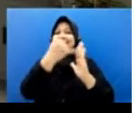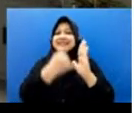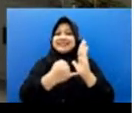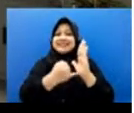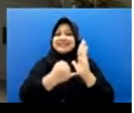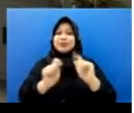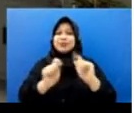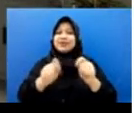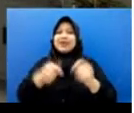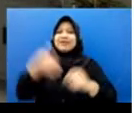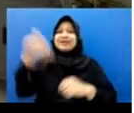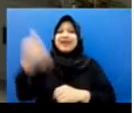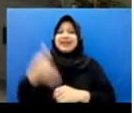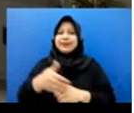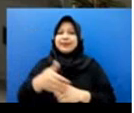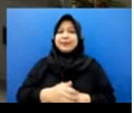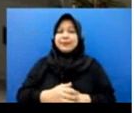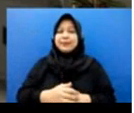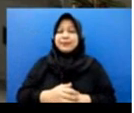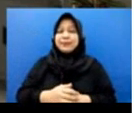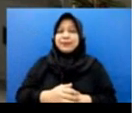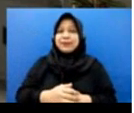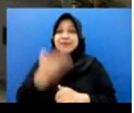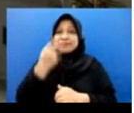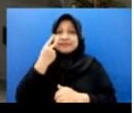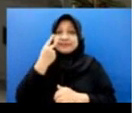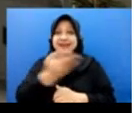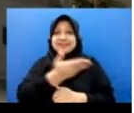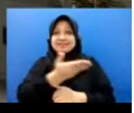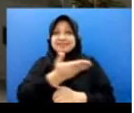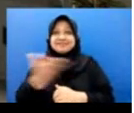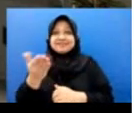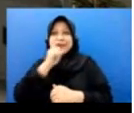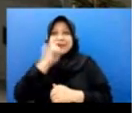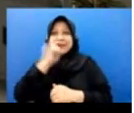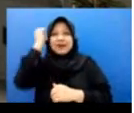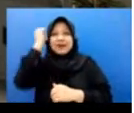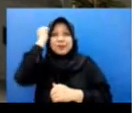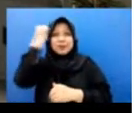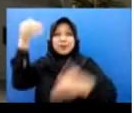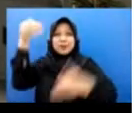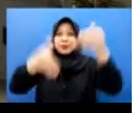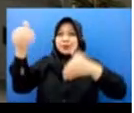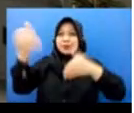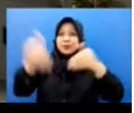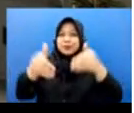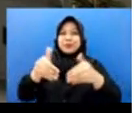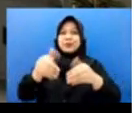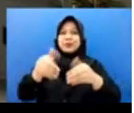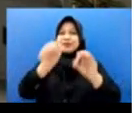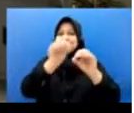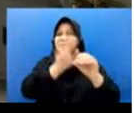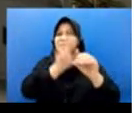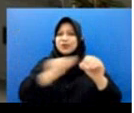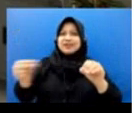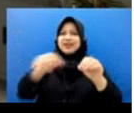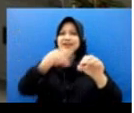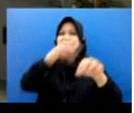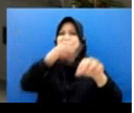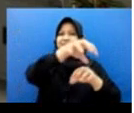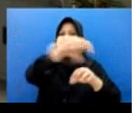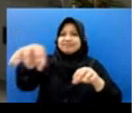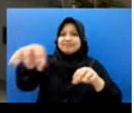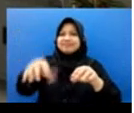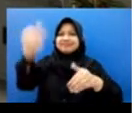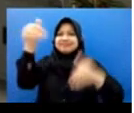nih, Bapak dan Ibu sudah berkumpul semua nih dari berbagai kota di seluruh Indonesia. Terima kasih sudah hadir pada siang hari ini.